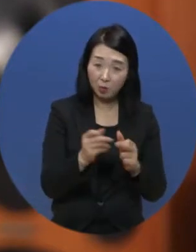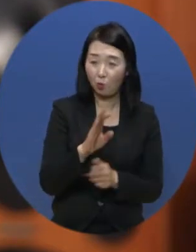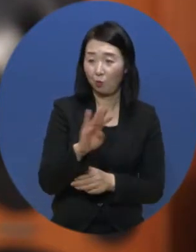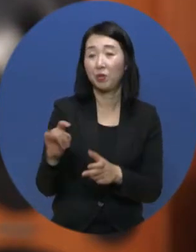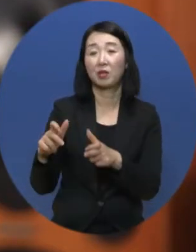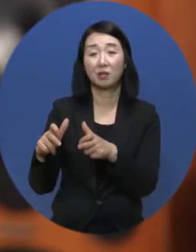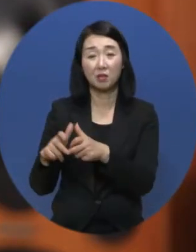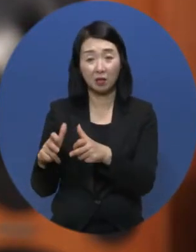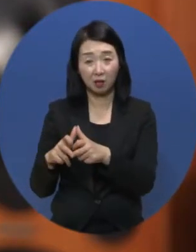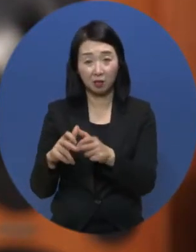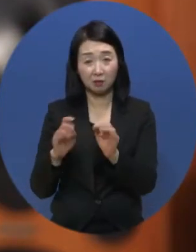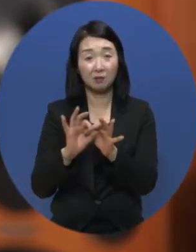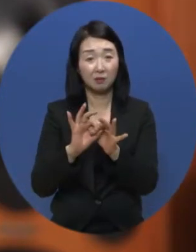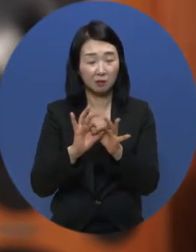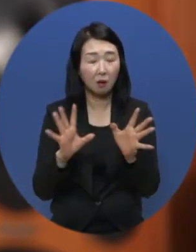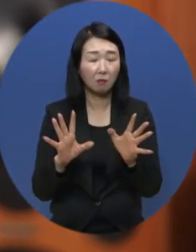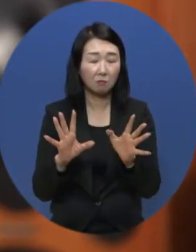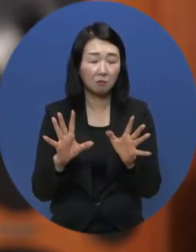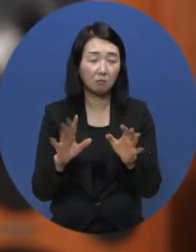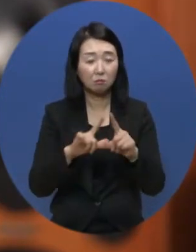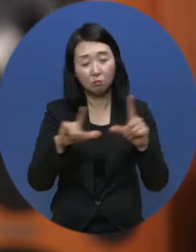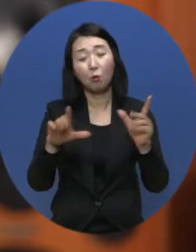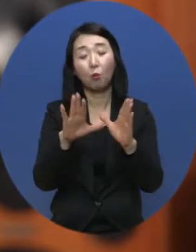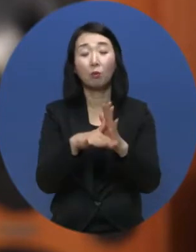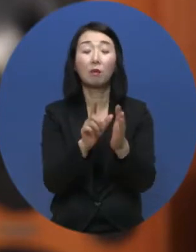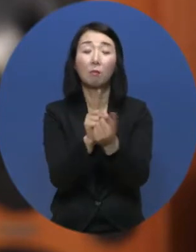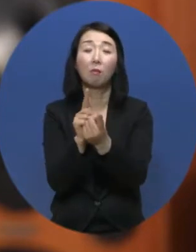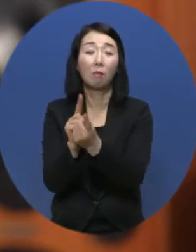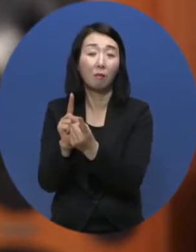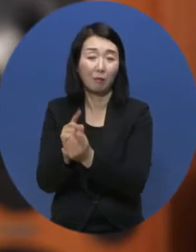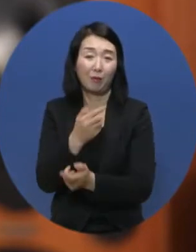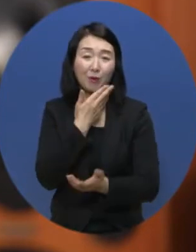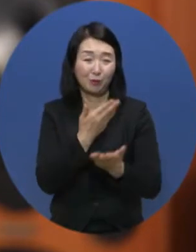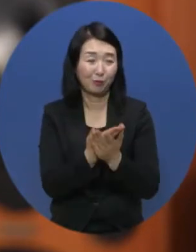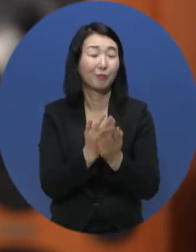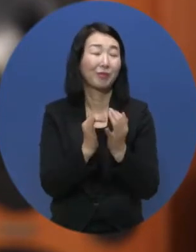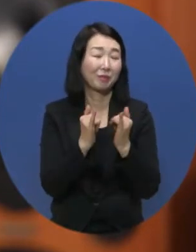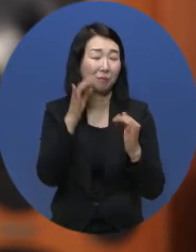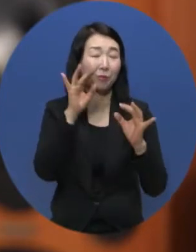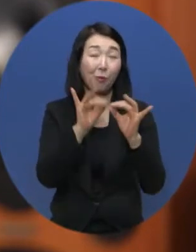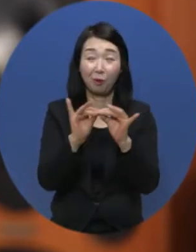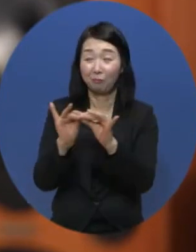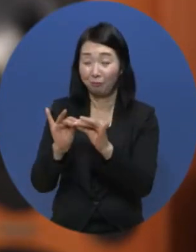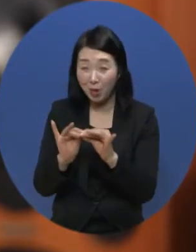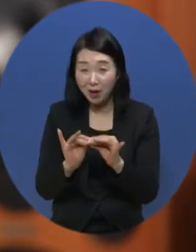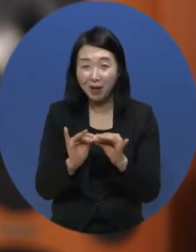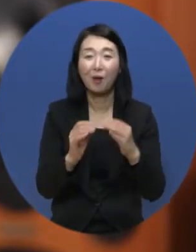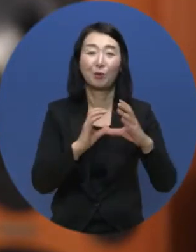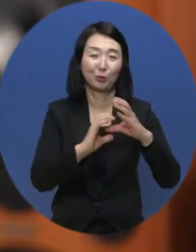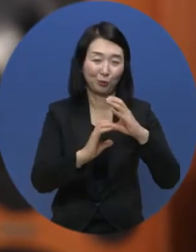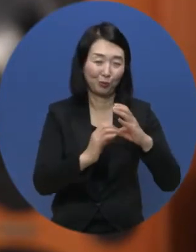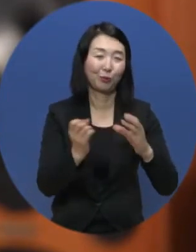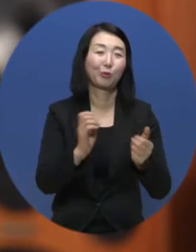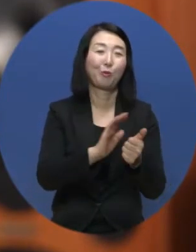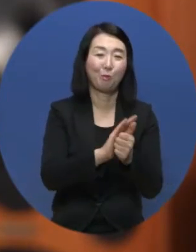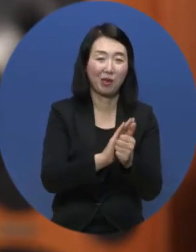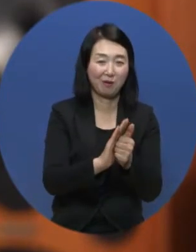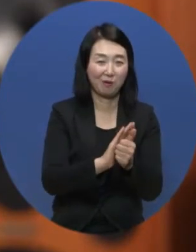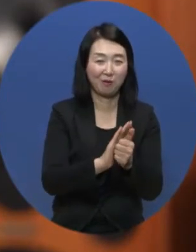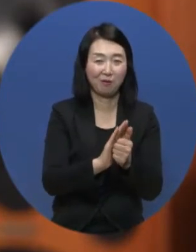일상에서 만나는 소중한 사람들하고 공감하고 소통하고 그리고 배려하는